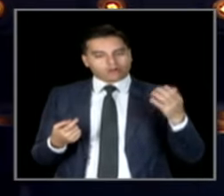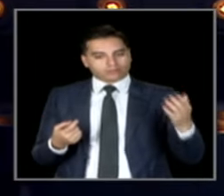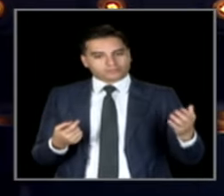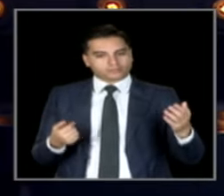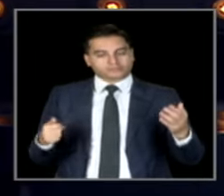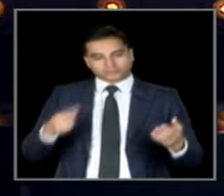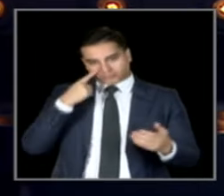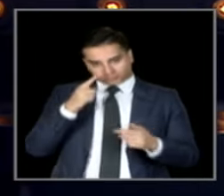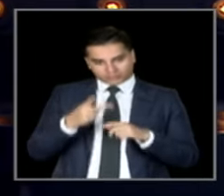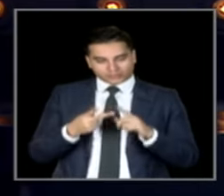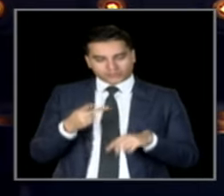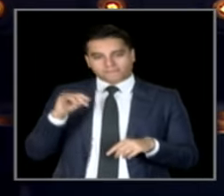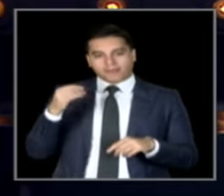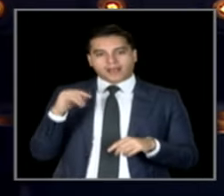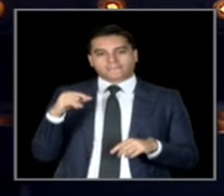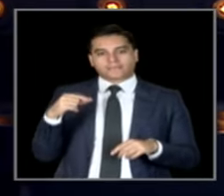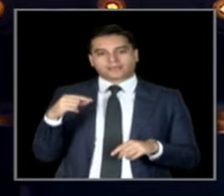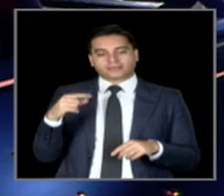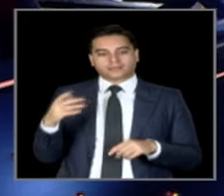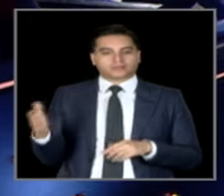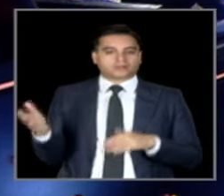القاهرة. محمد عمر.